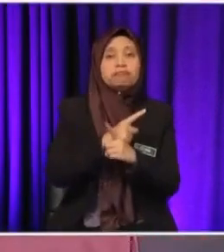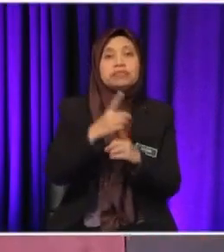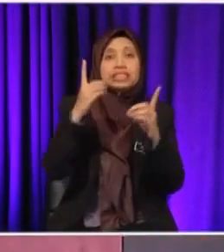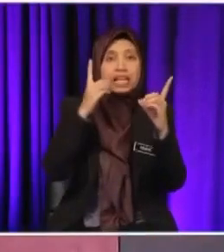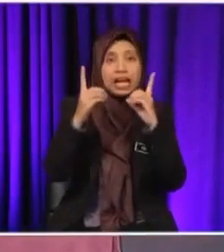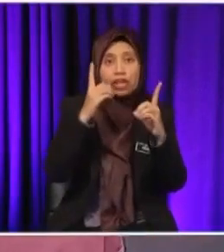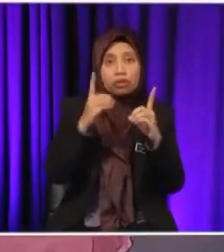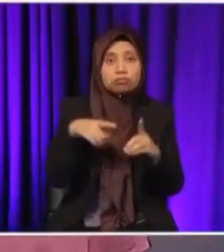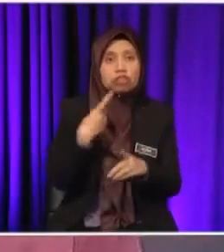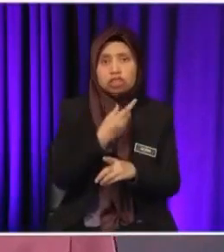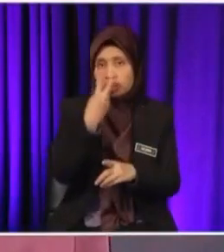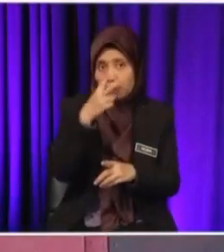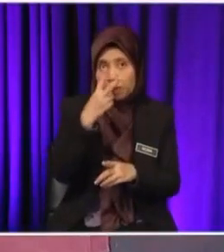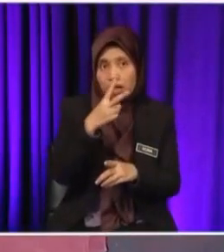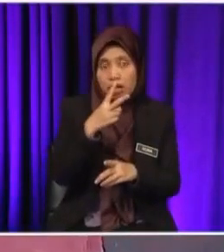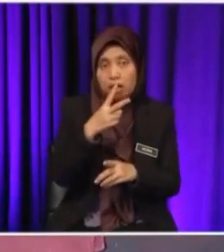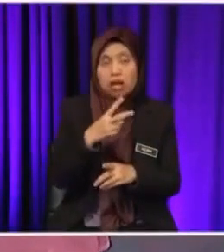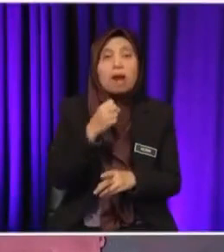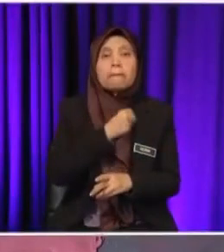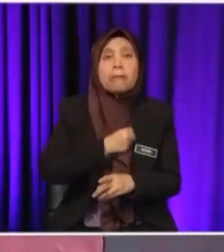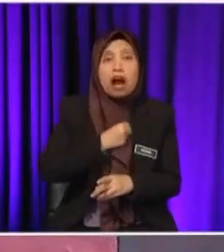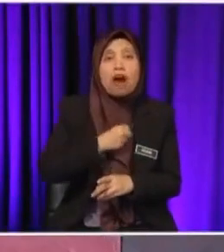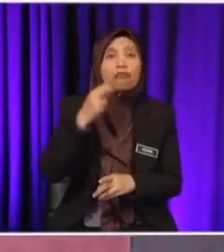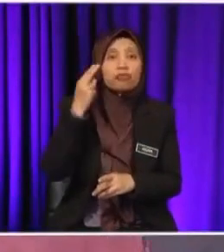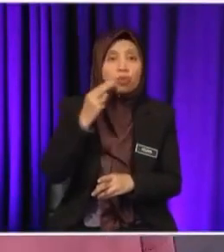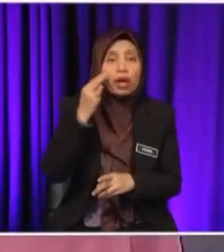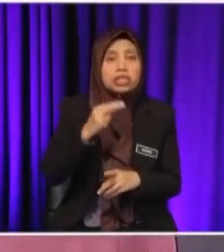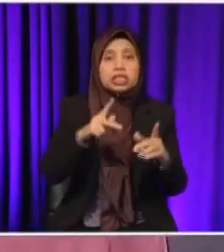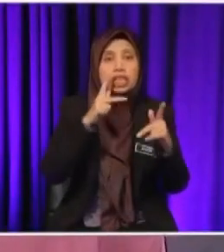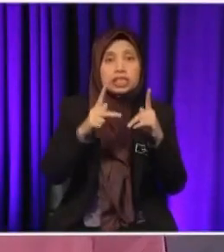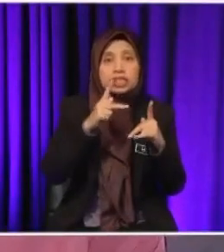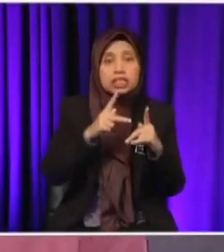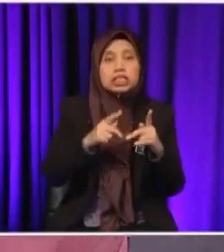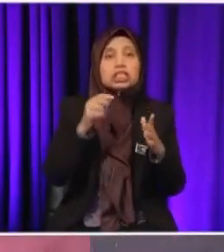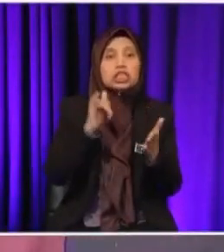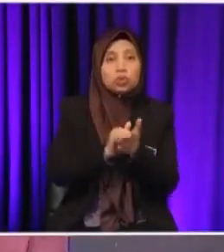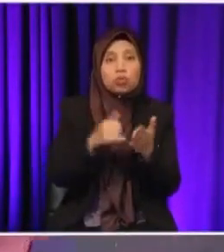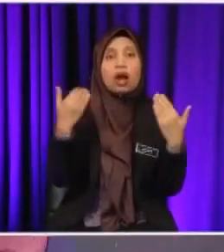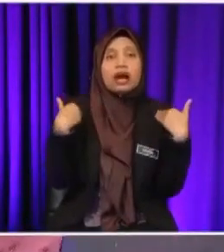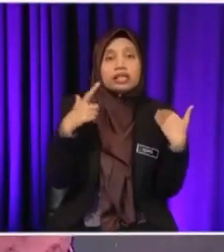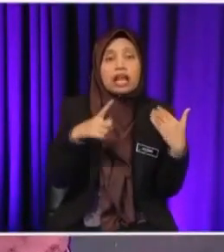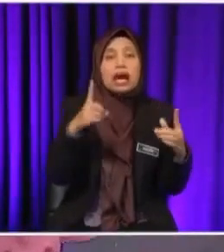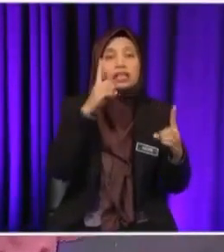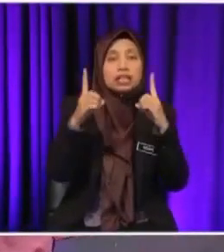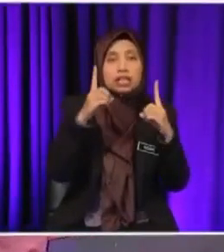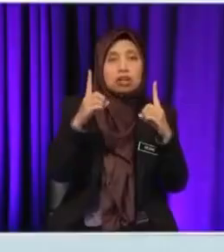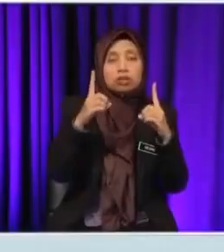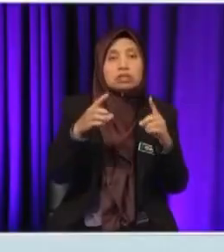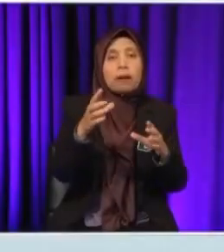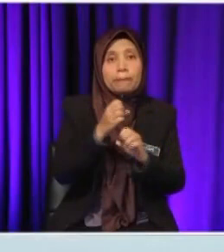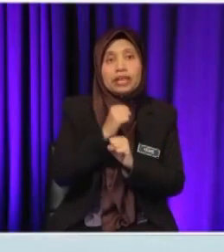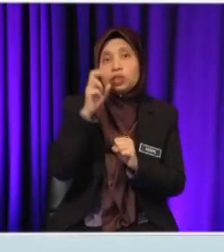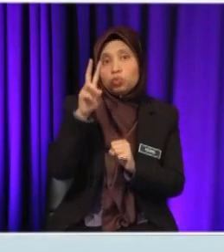adalah dialog. Kita nampak Maaf tuan, kata-kata. Itu yang menunjukkan dia adalah dialog. Di sini, bila dikatakan dua markah dan